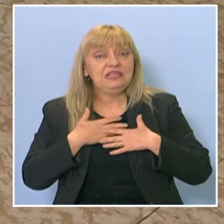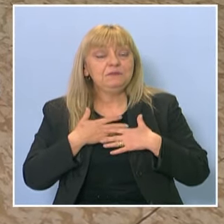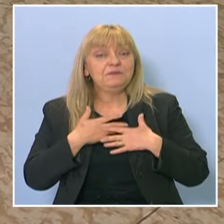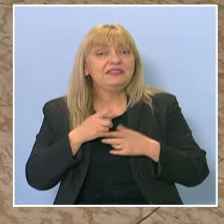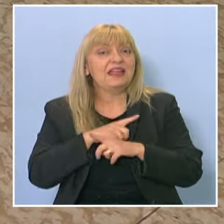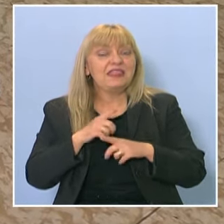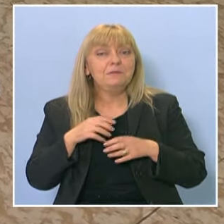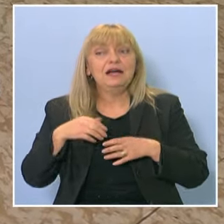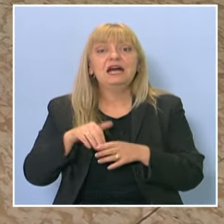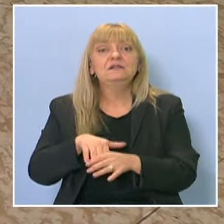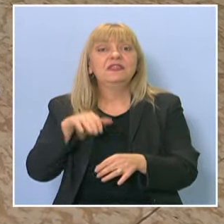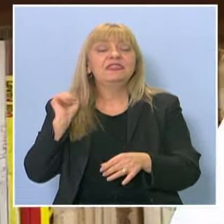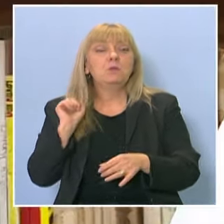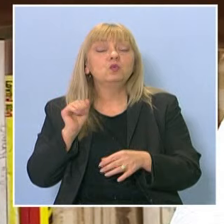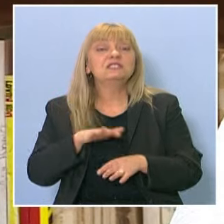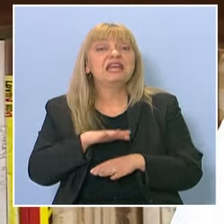деца.